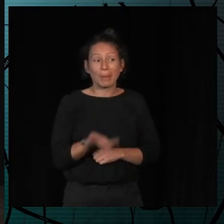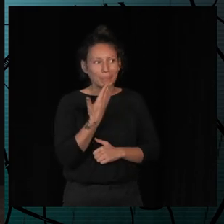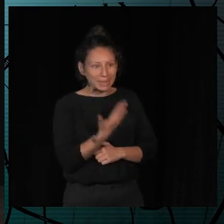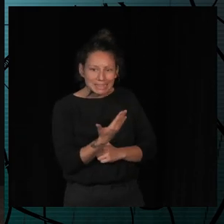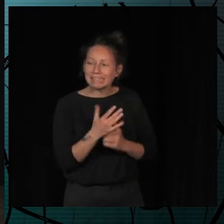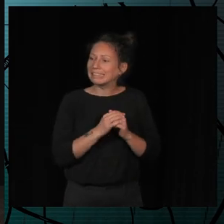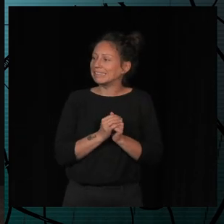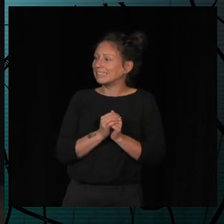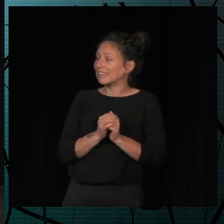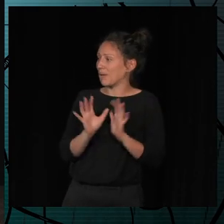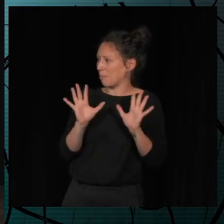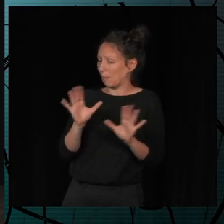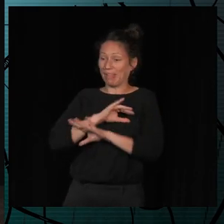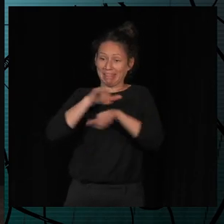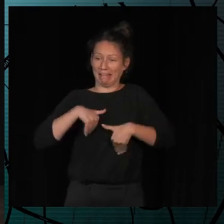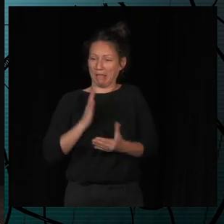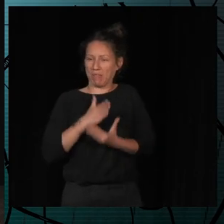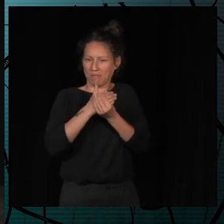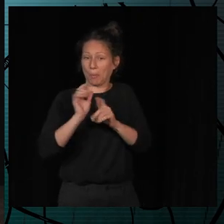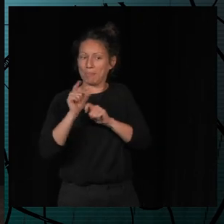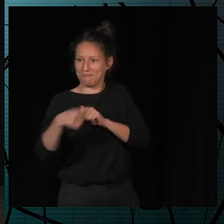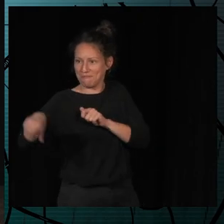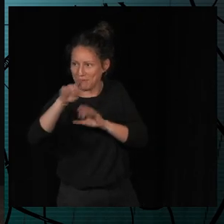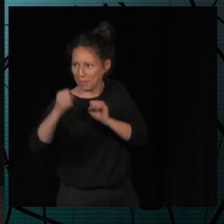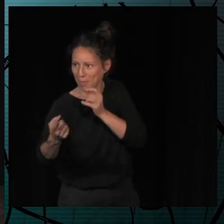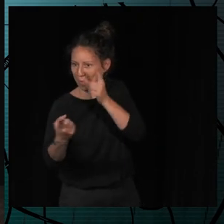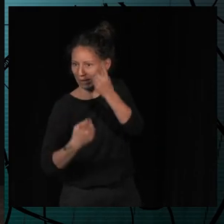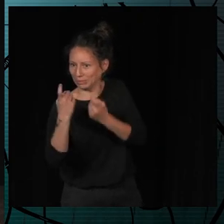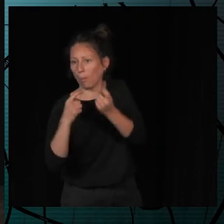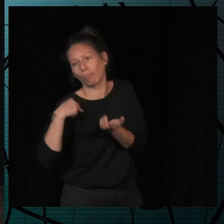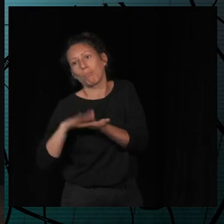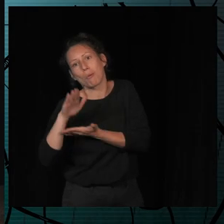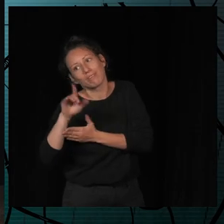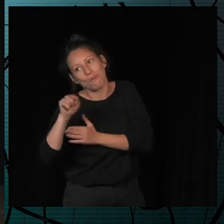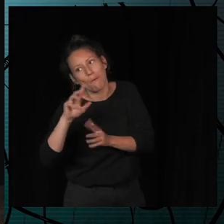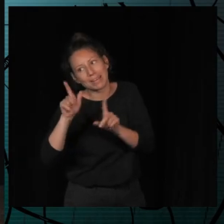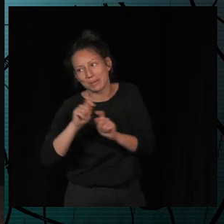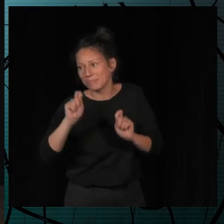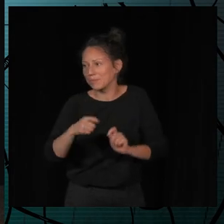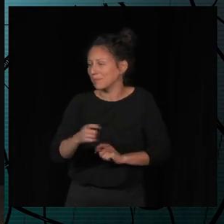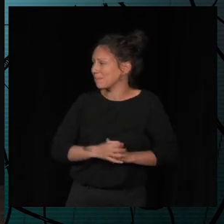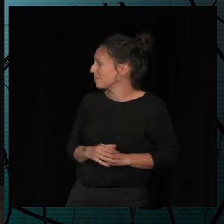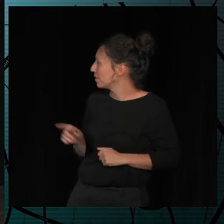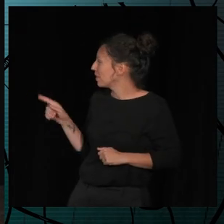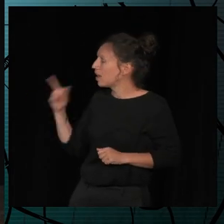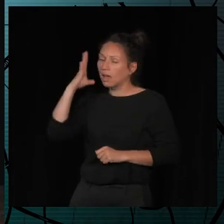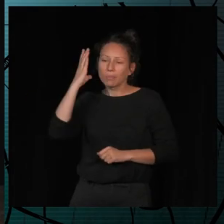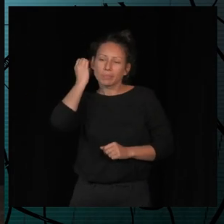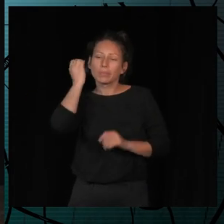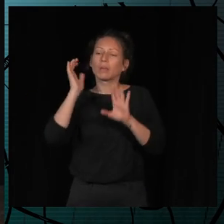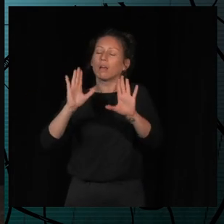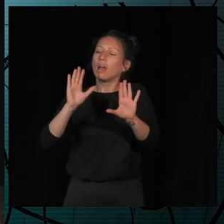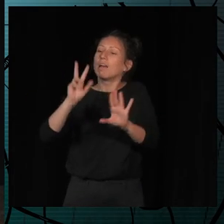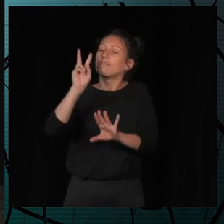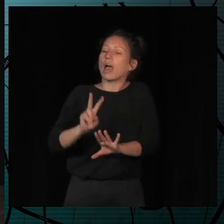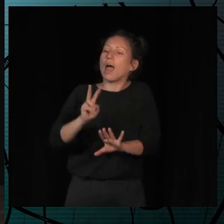comme on l'avait promis vous oui je voulais juste rebondir un dernier petit point là-dessus je voulais pas dire que l'industrie est gentille et que le jeu